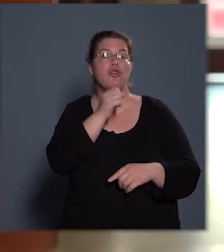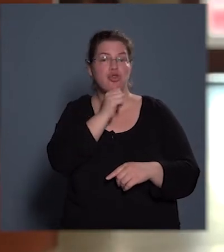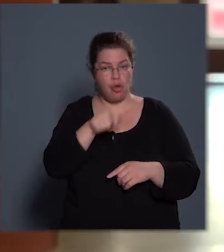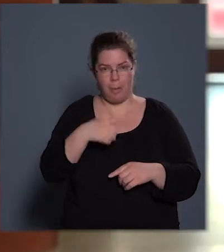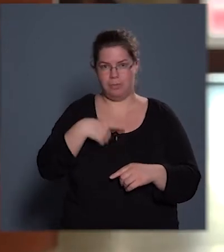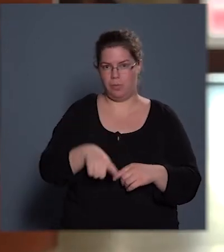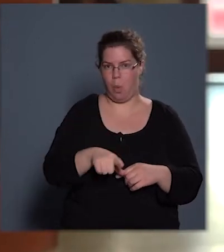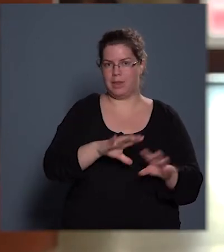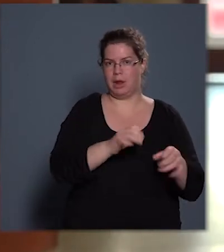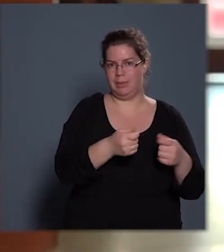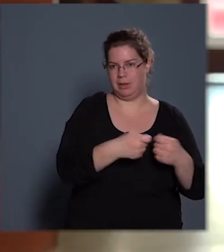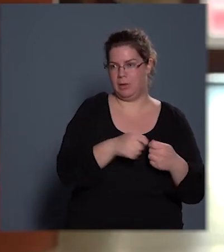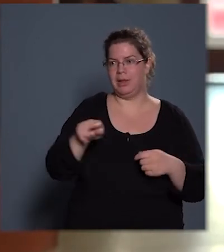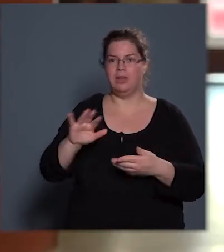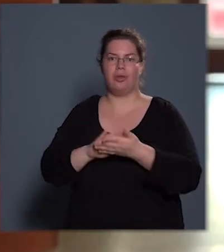férjem tulajdonképpen.